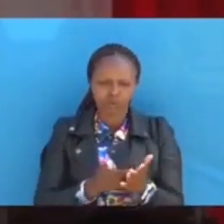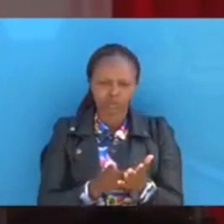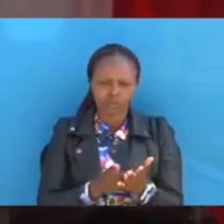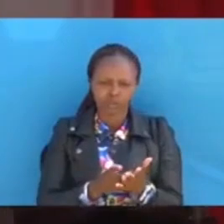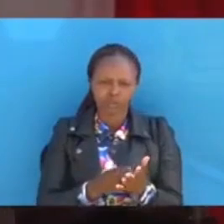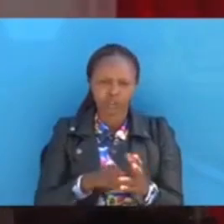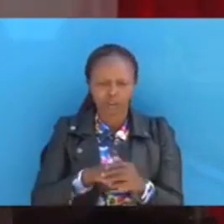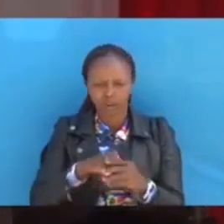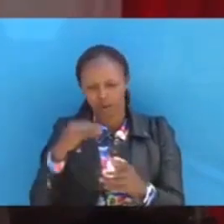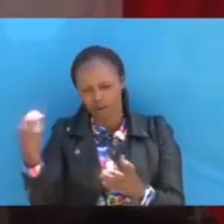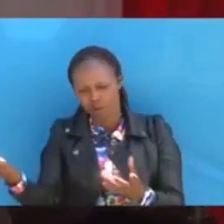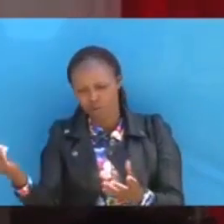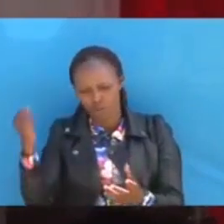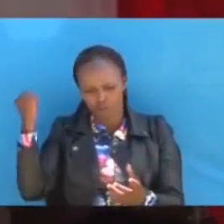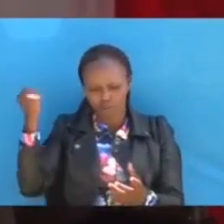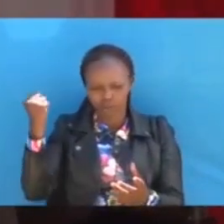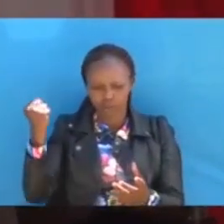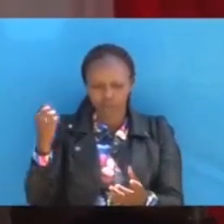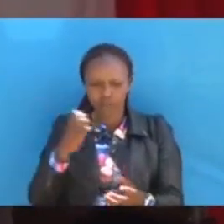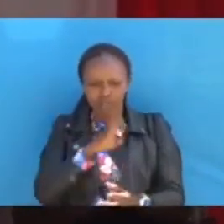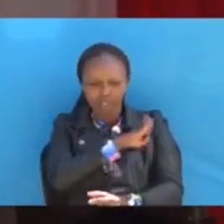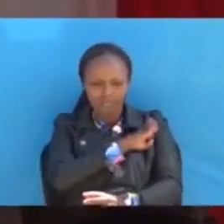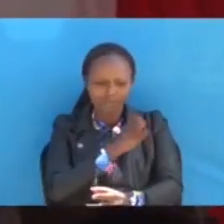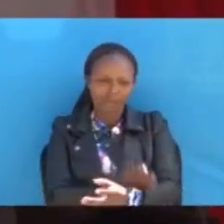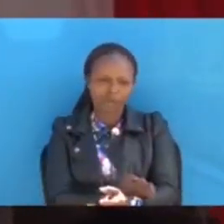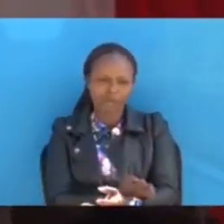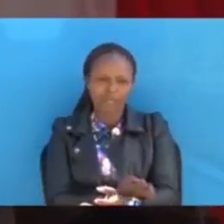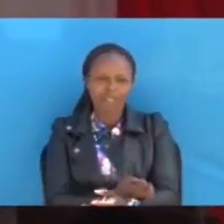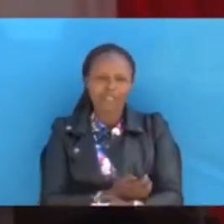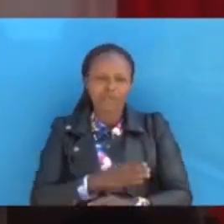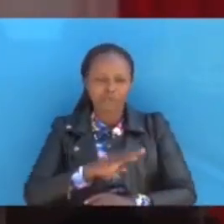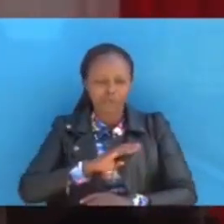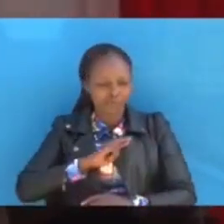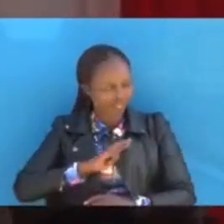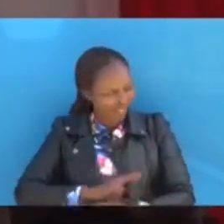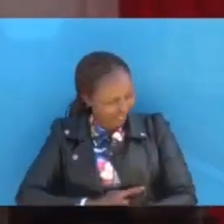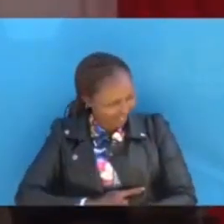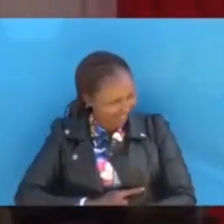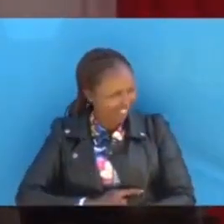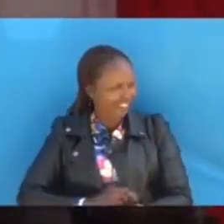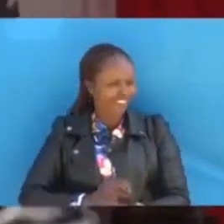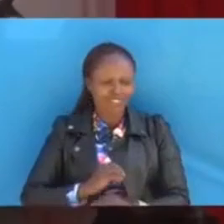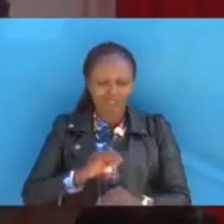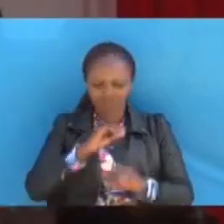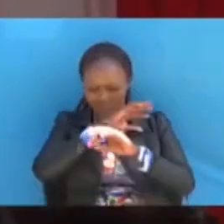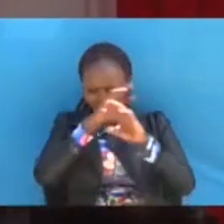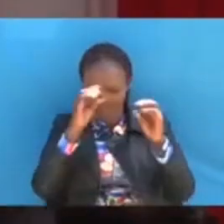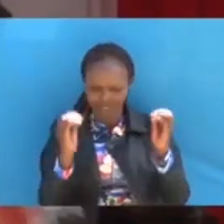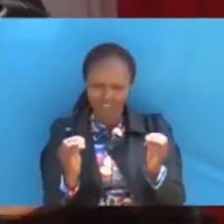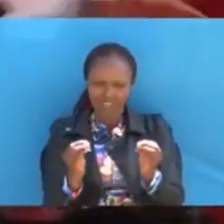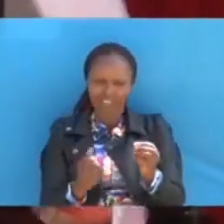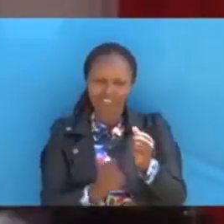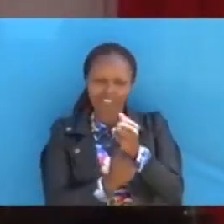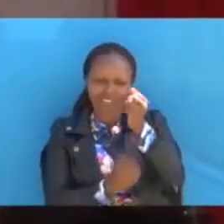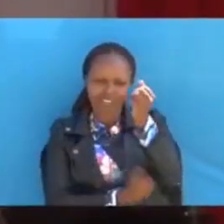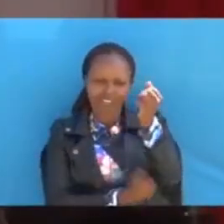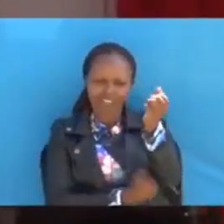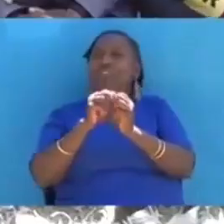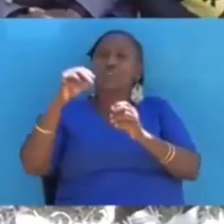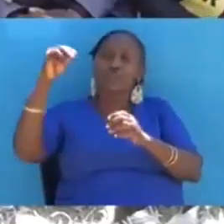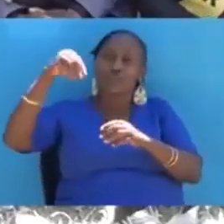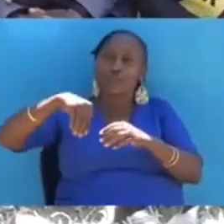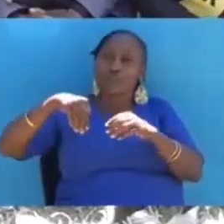from politics and permanent retirement from the politics of Kenya. That, Your Excellency, you have our support, you can have that